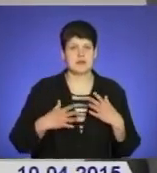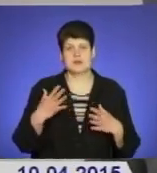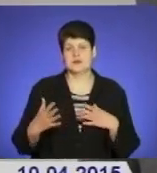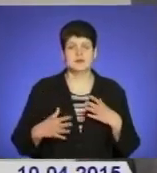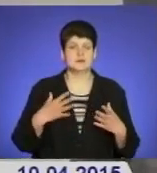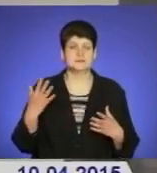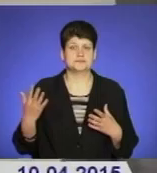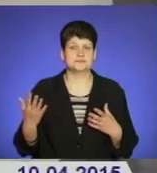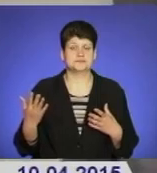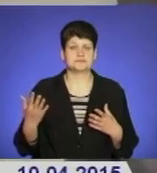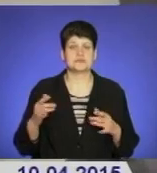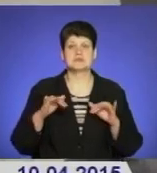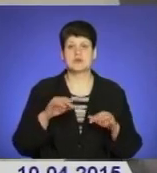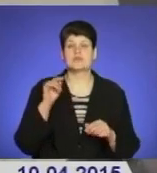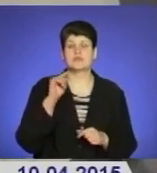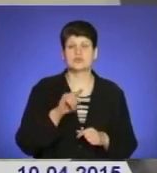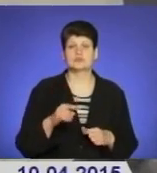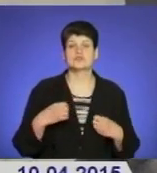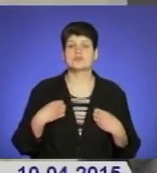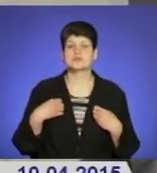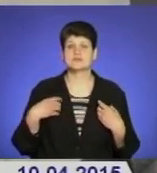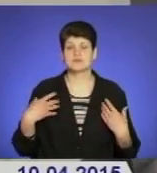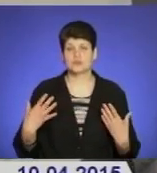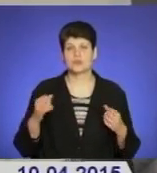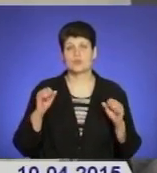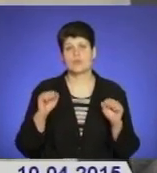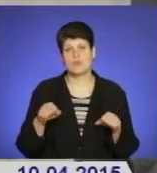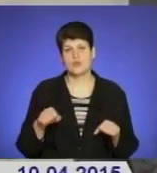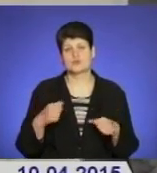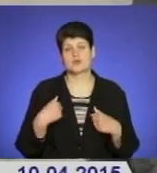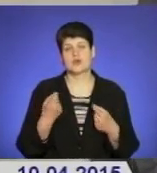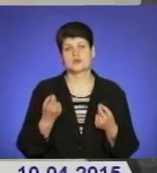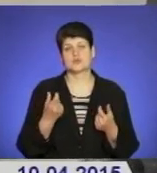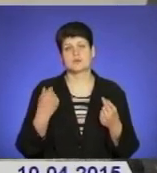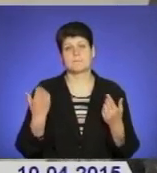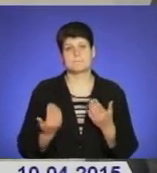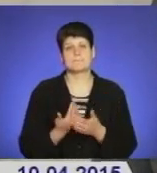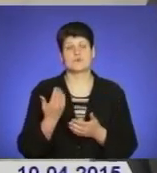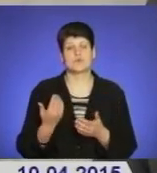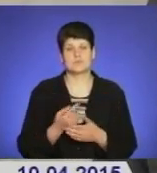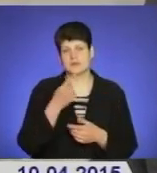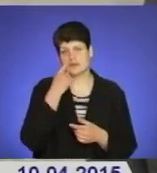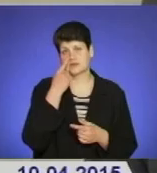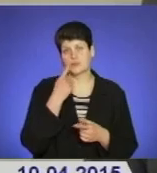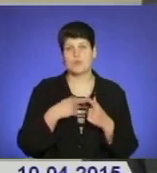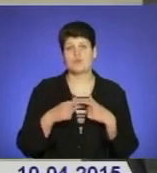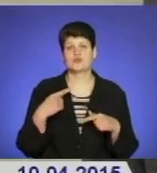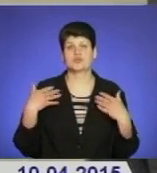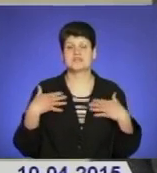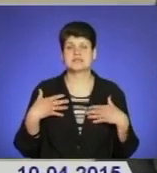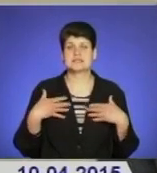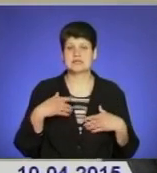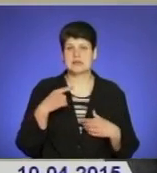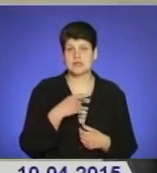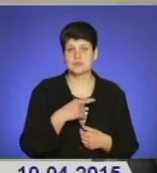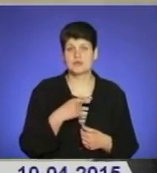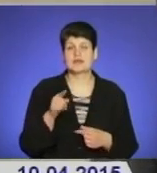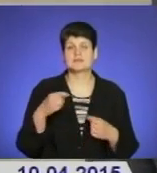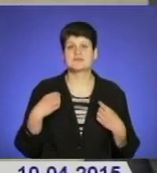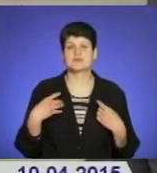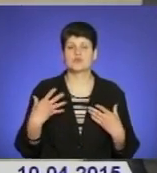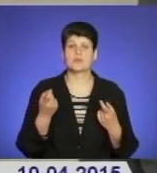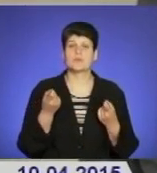піднесений. Справа в тому, що святкую, може, трошечки, я вже кожен раз по-новому, тому що я недавно вернулася з Криму, і там